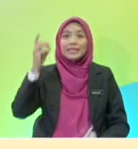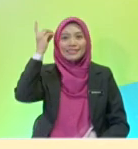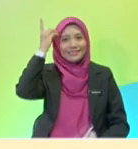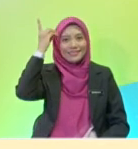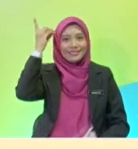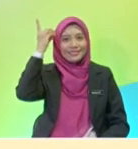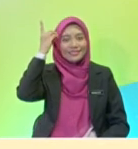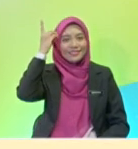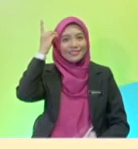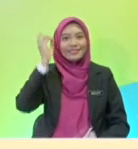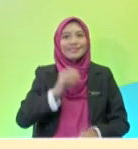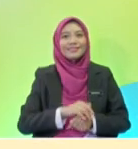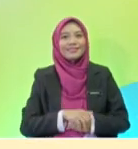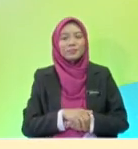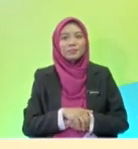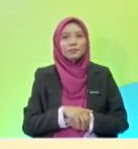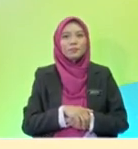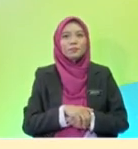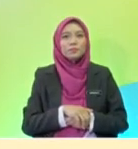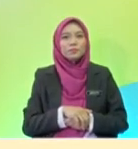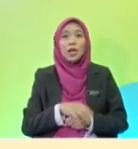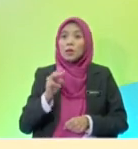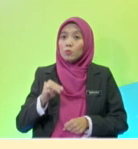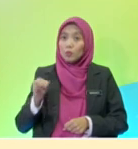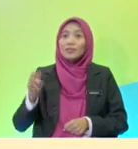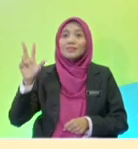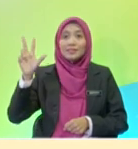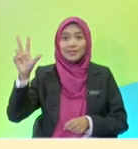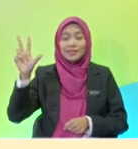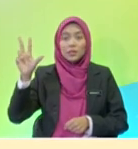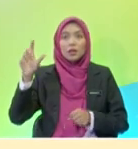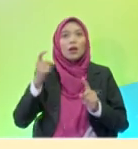Oke untuk yang ke murid yang ketiga yaitu